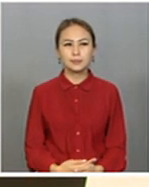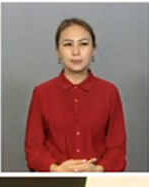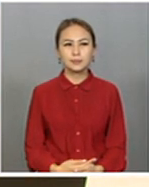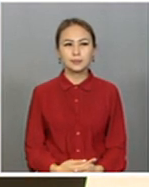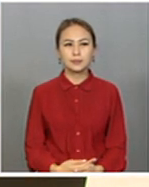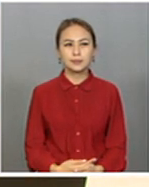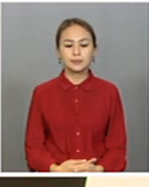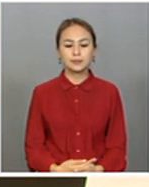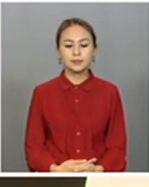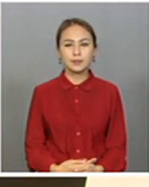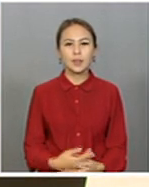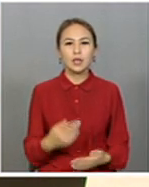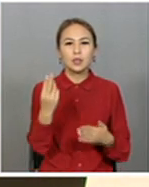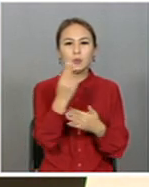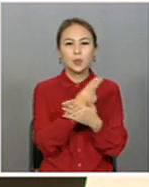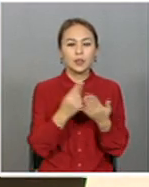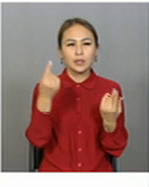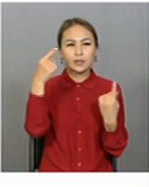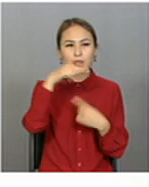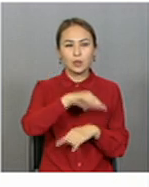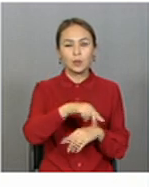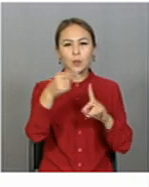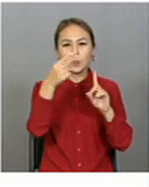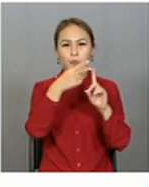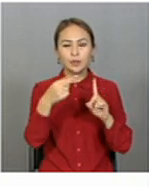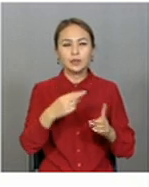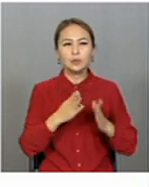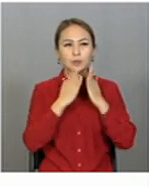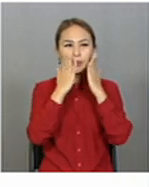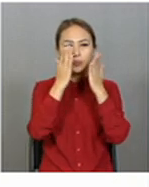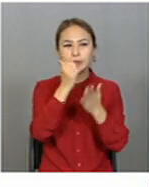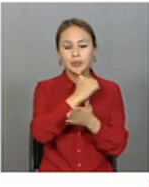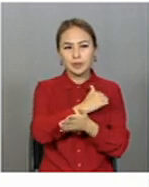жалғастырайық. Суретке сәйкес өлең жолдарын оқып шығамыз.